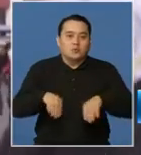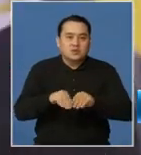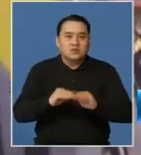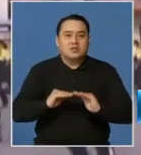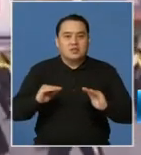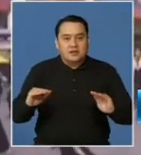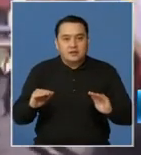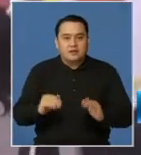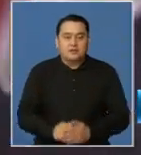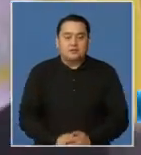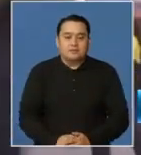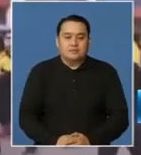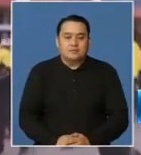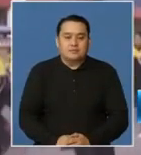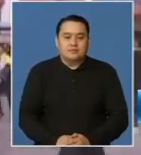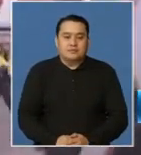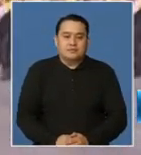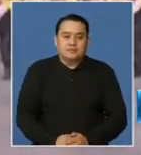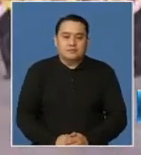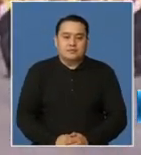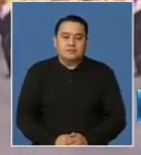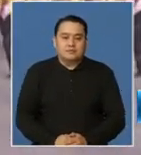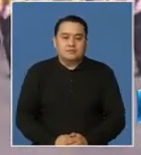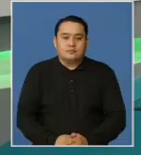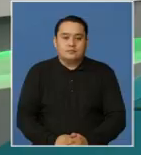современных детей ежедневной зарядке.